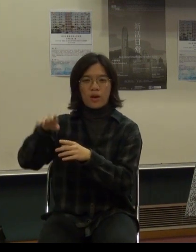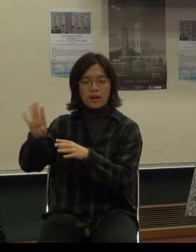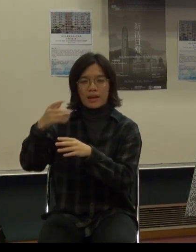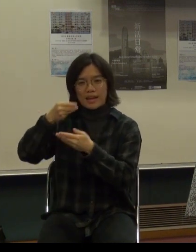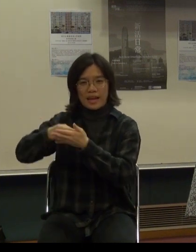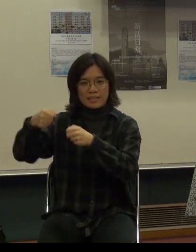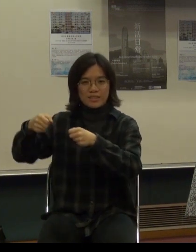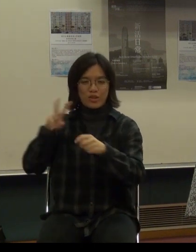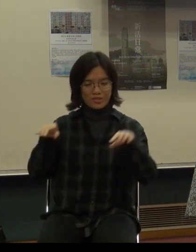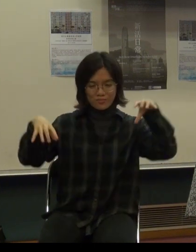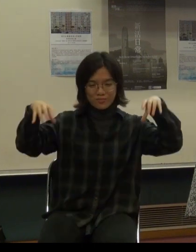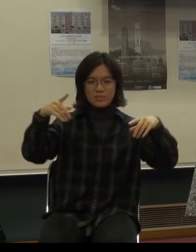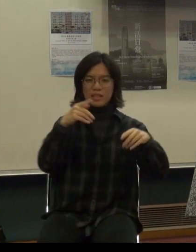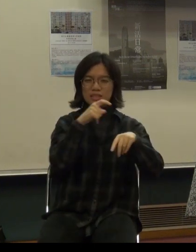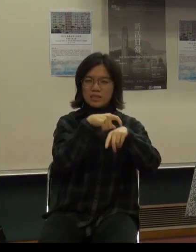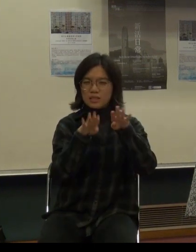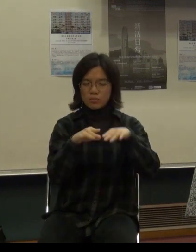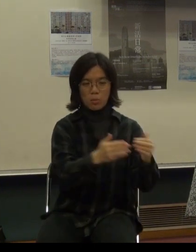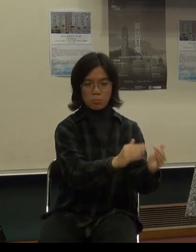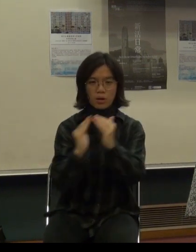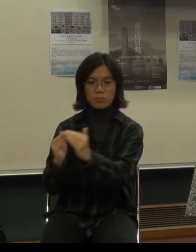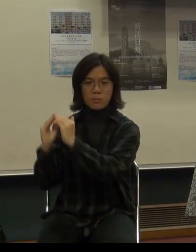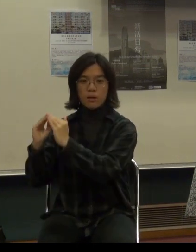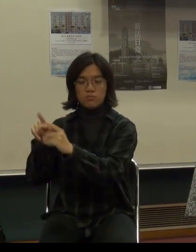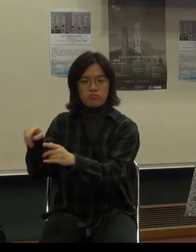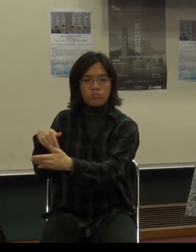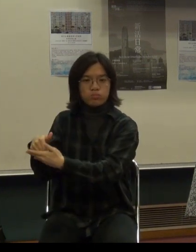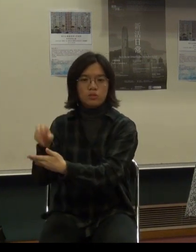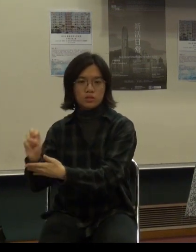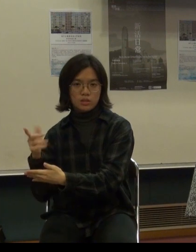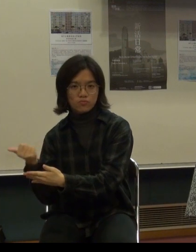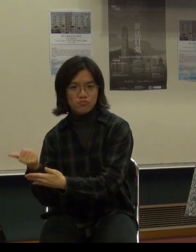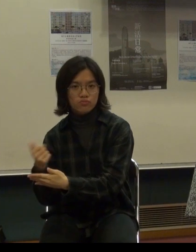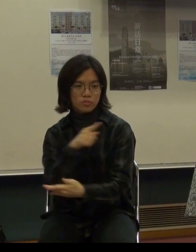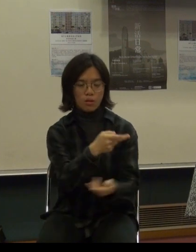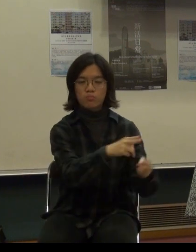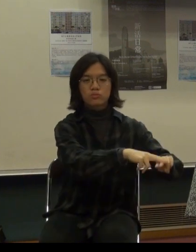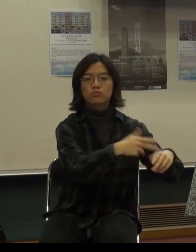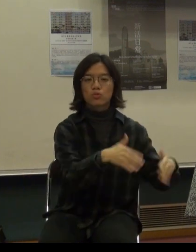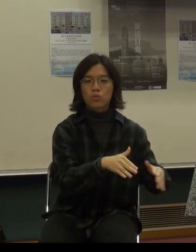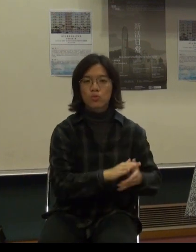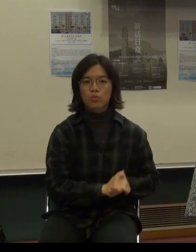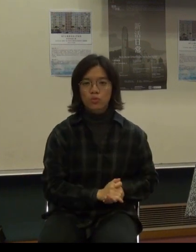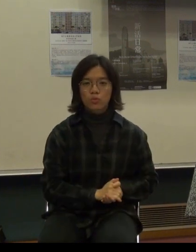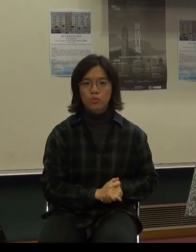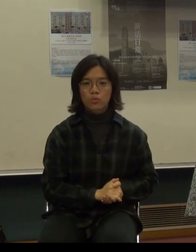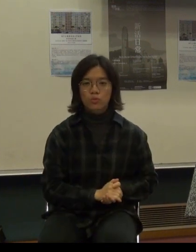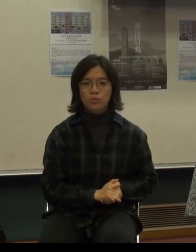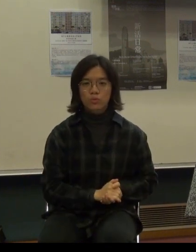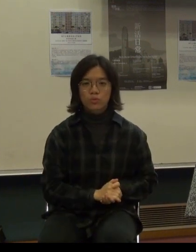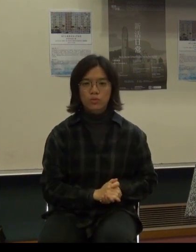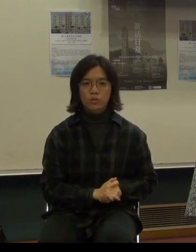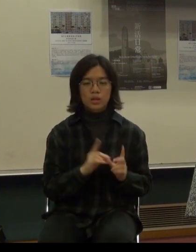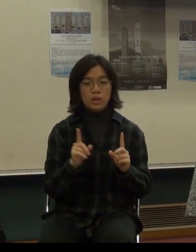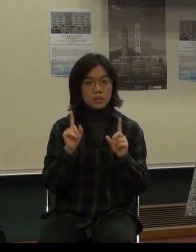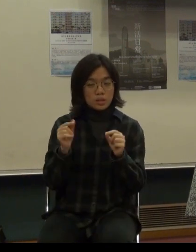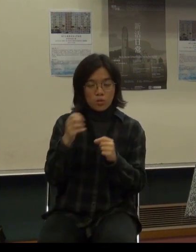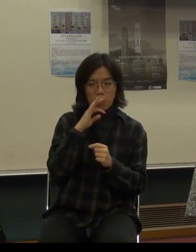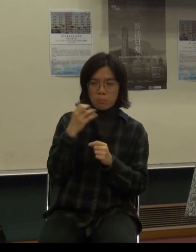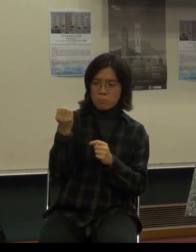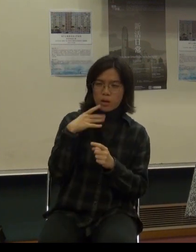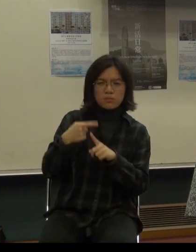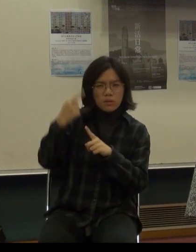個上環街市係差唔多時間起。但西港城又留得低要，咁所以咧，其實佢就我哋都唔清，即係唔清楚